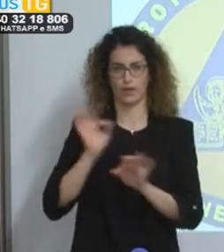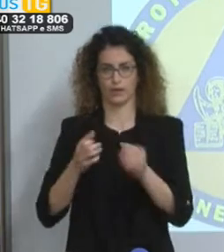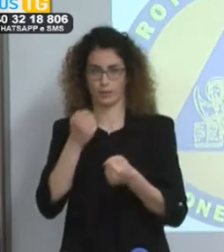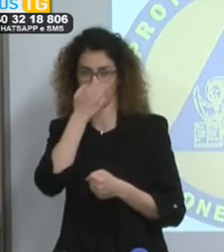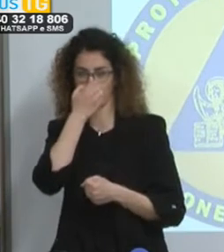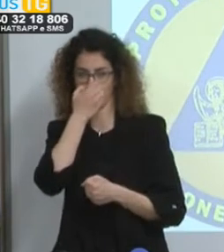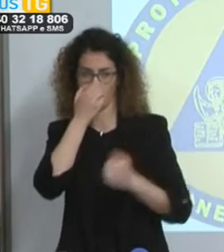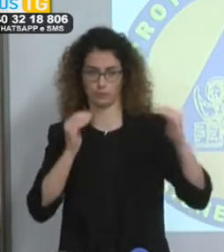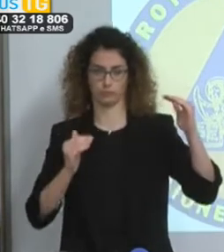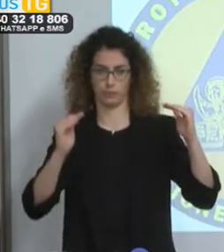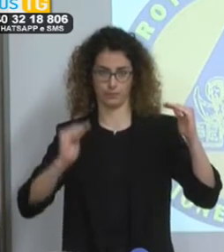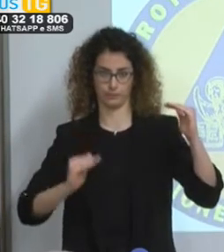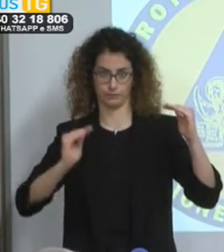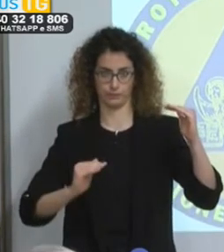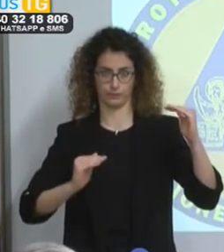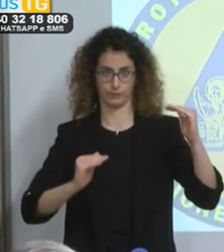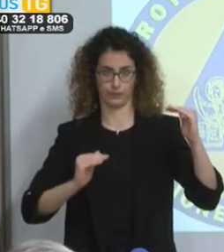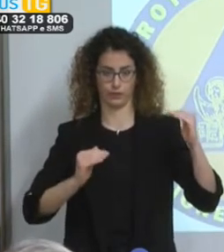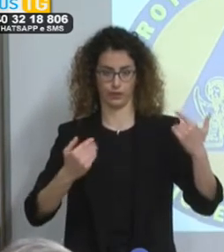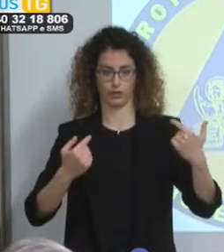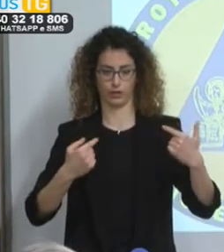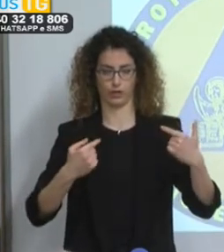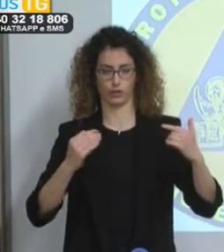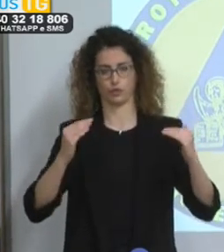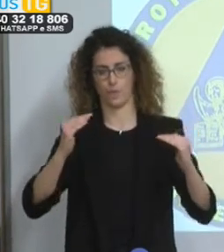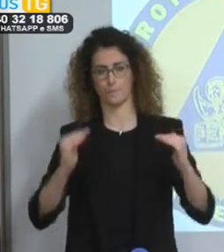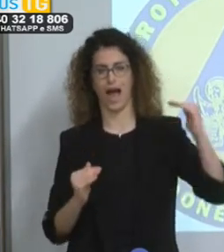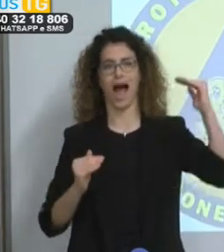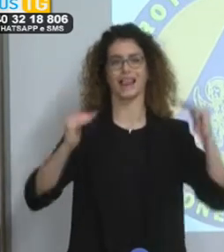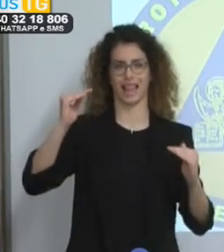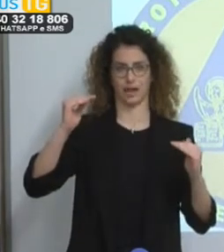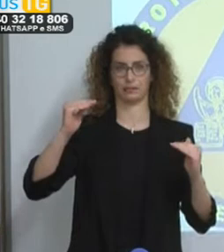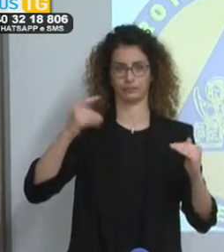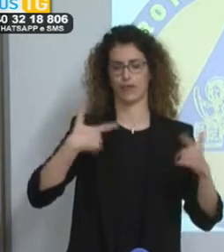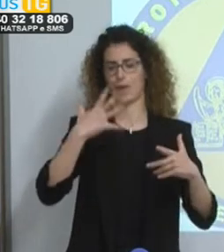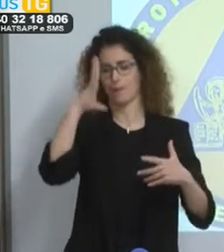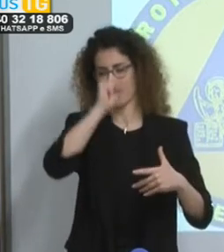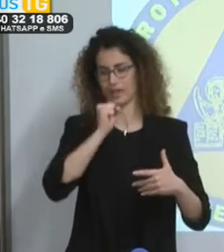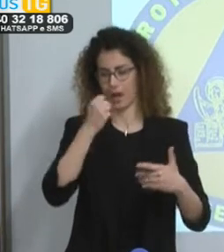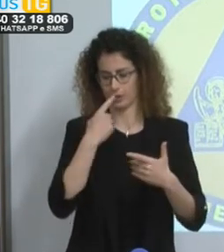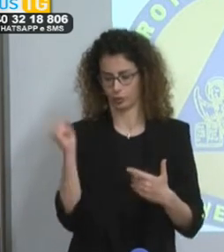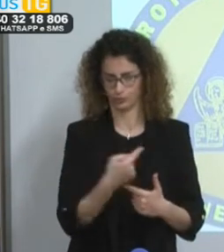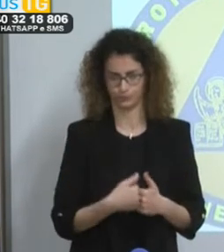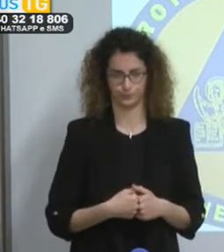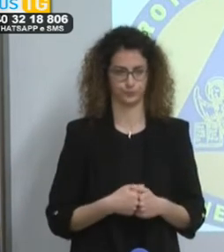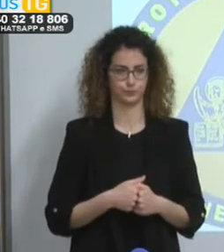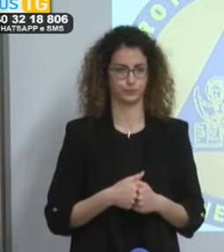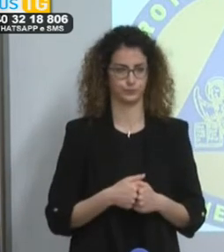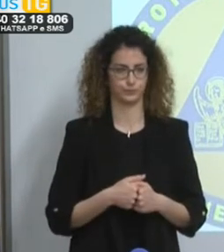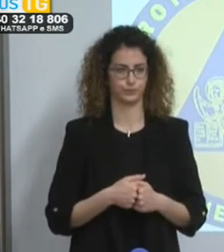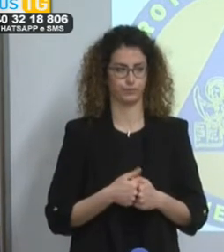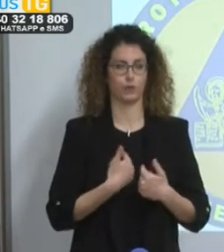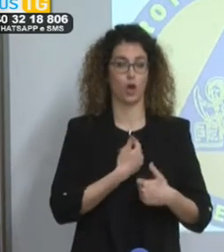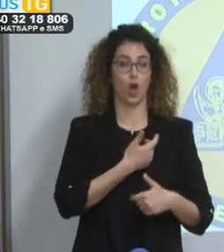più bassa di quello che adesso, o meglio più alta. Comunque mi avete capito. Siamo passati